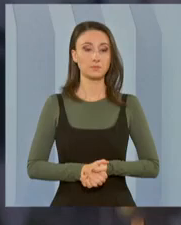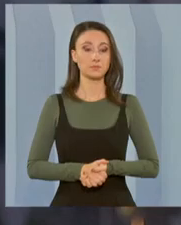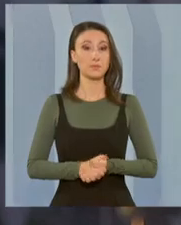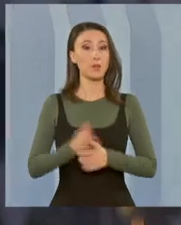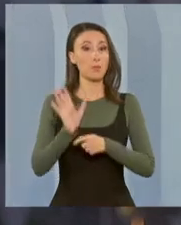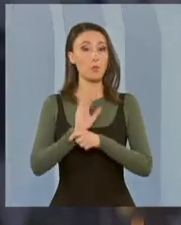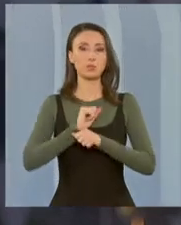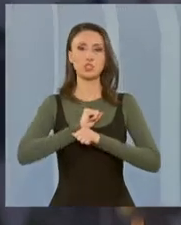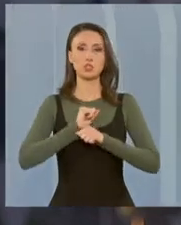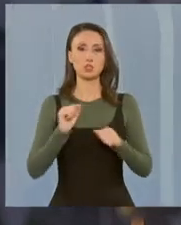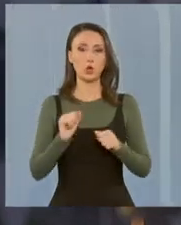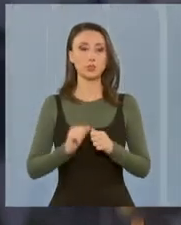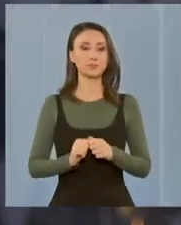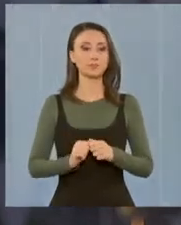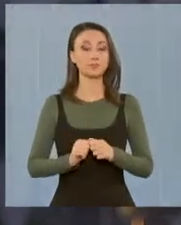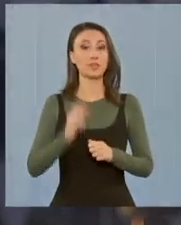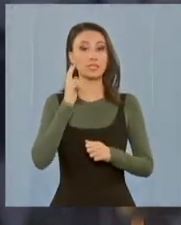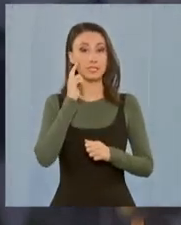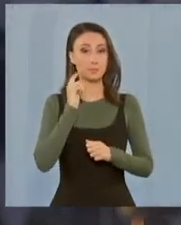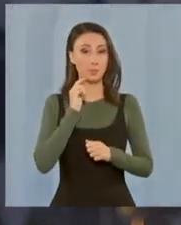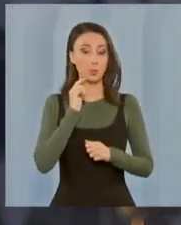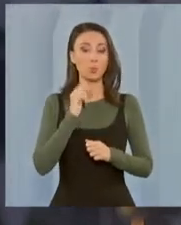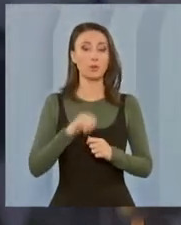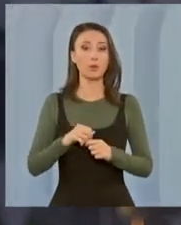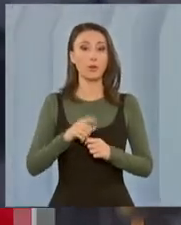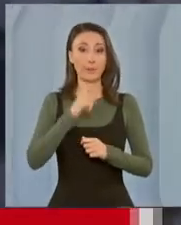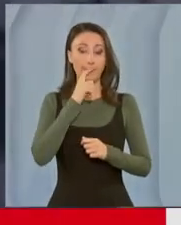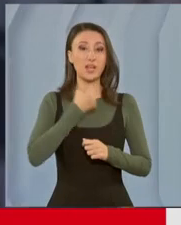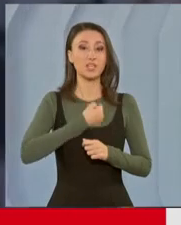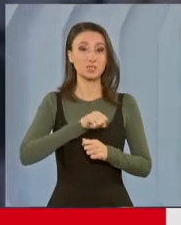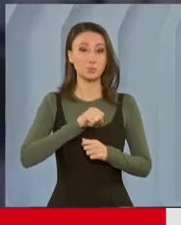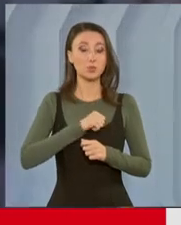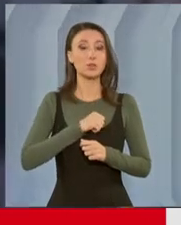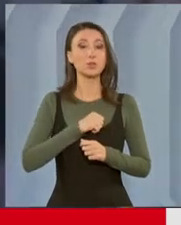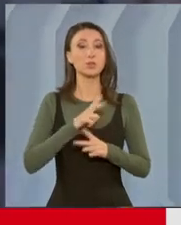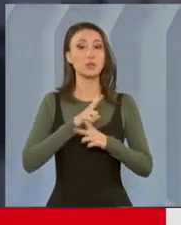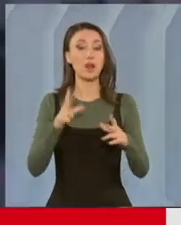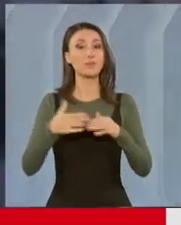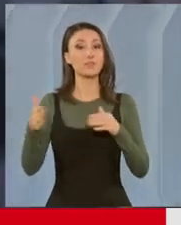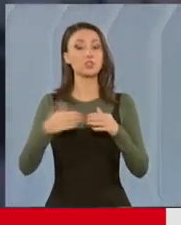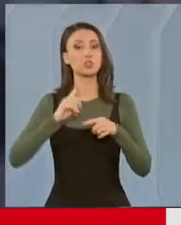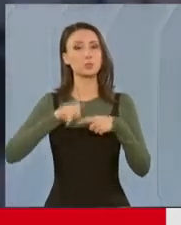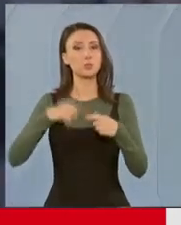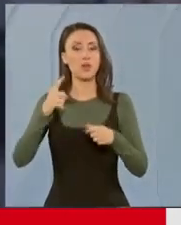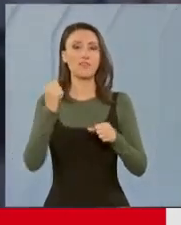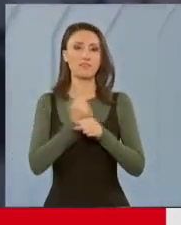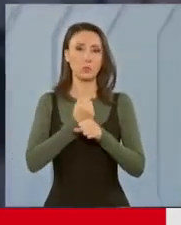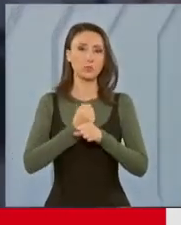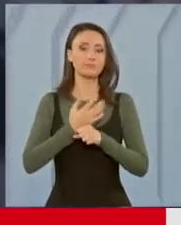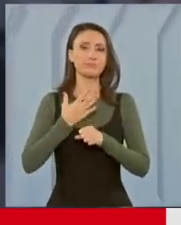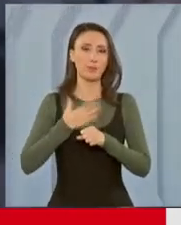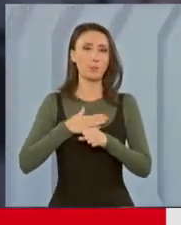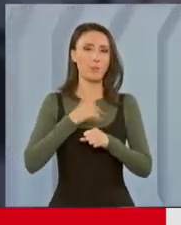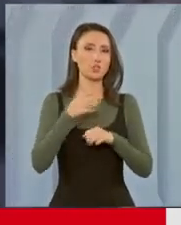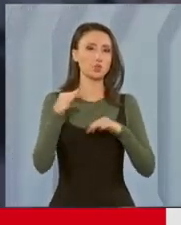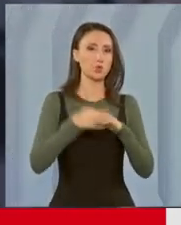scene șocante într o localitate din județul Sibiu un bărbat s a hotărât să se răzbune crump pe un vecin după ce acesta i a făcut avansuri soției